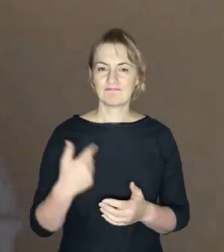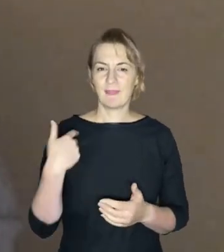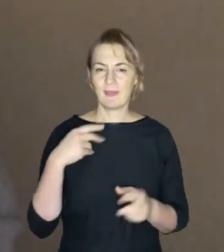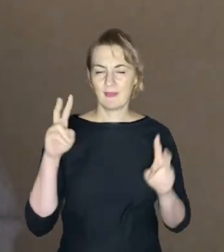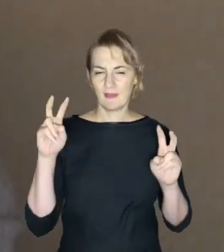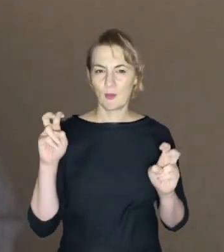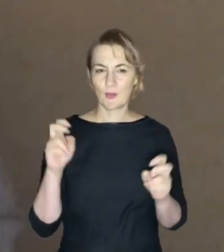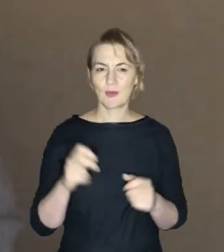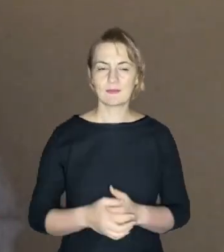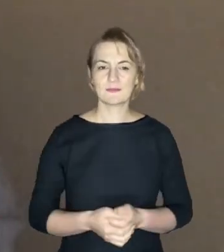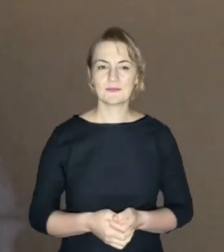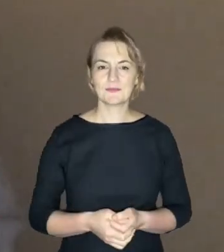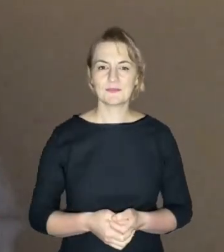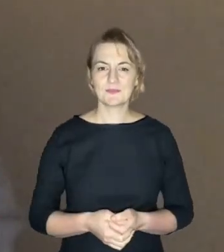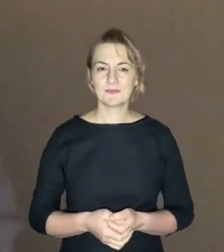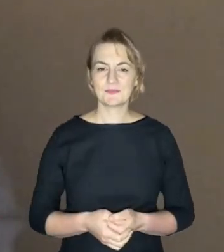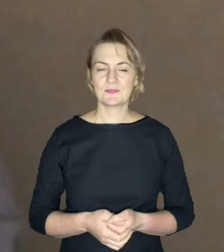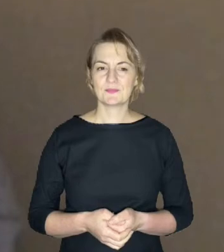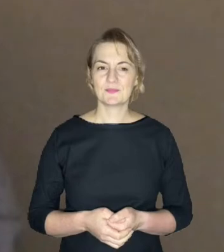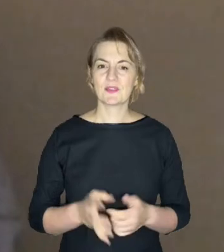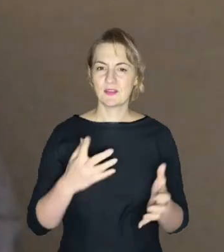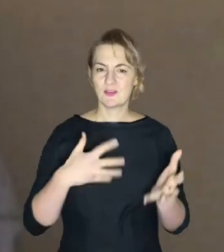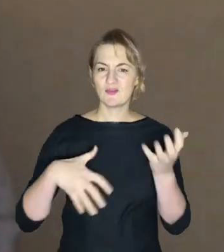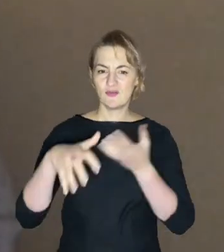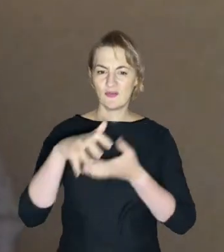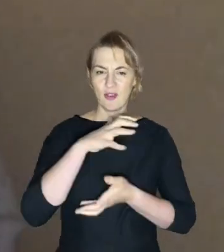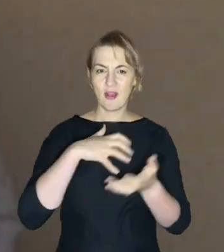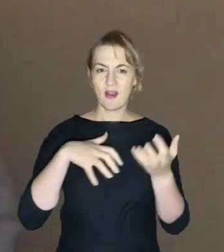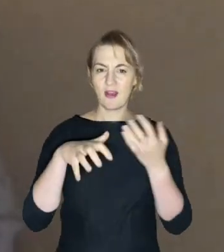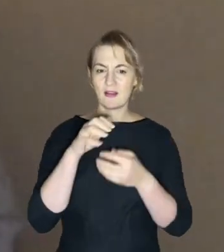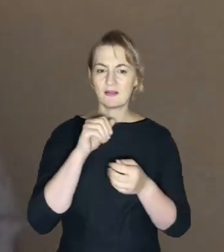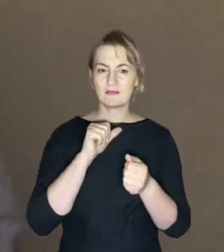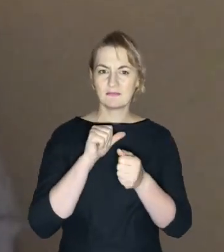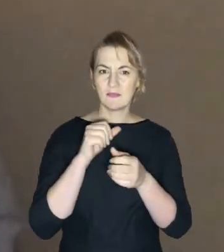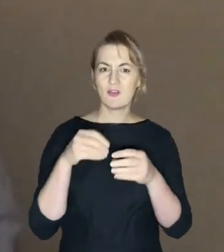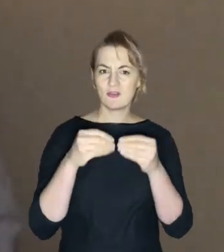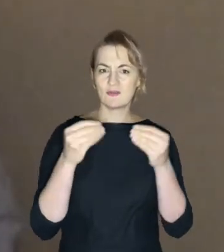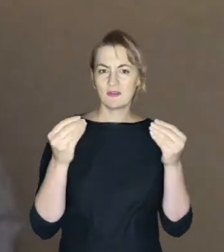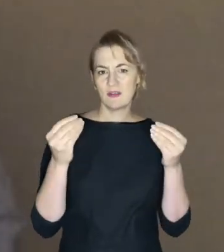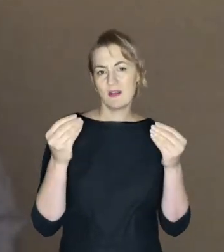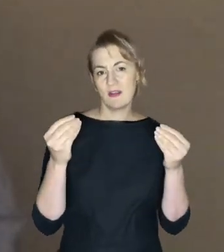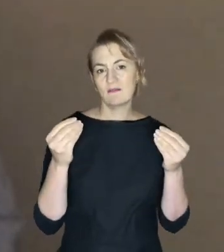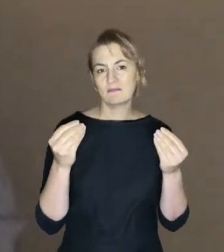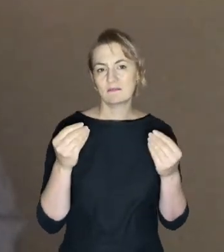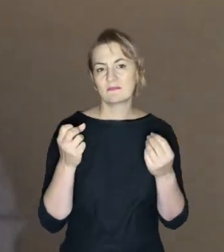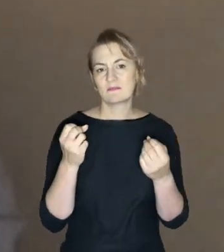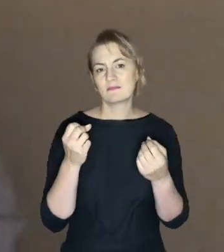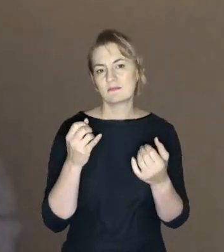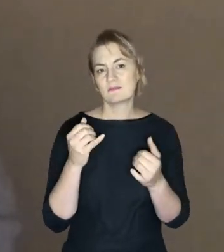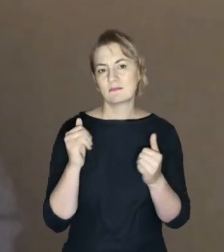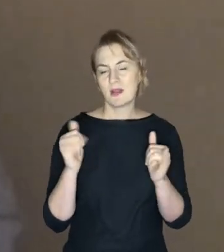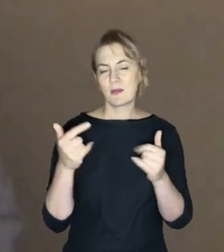Że no, ten wszechświat rozwija się tak, jak powinien, prawda?